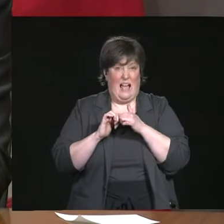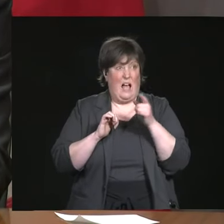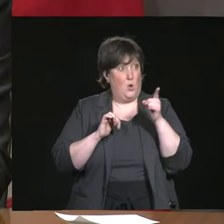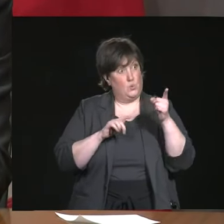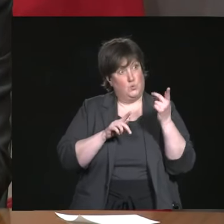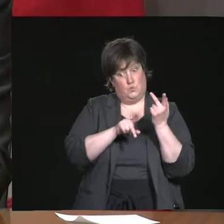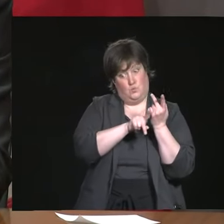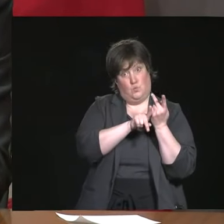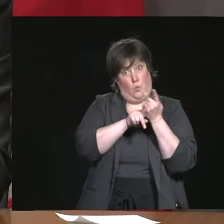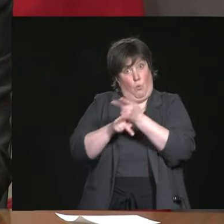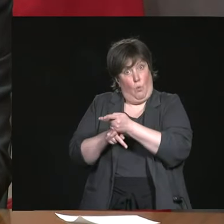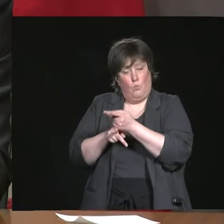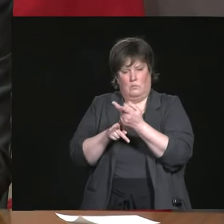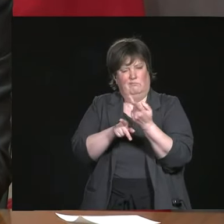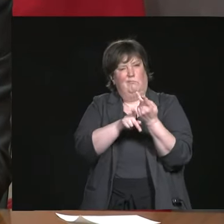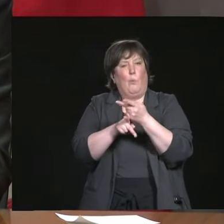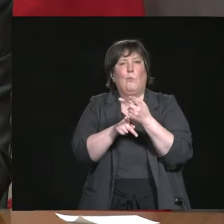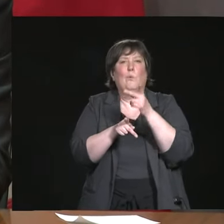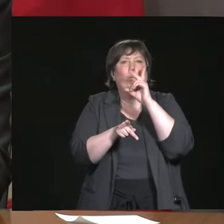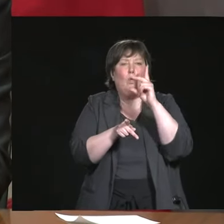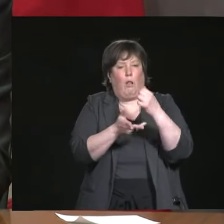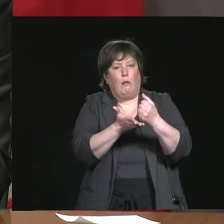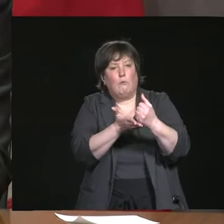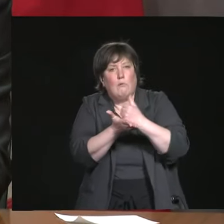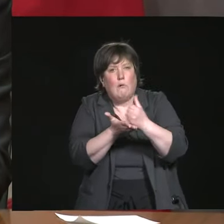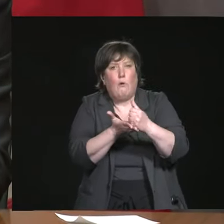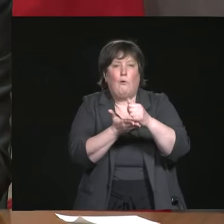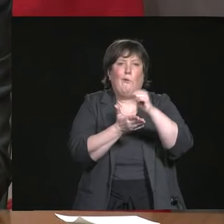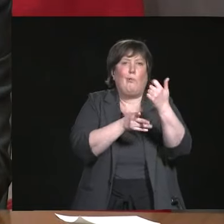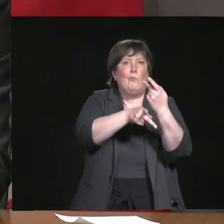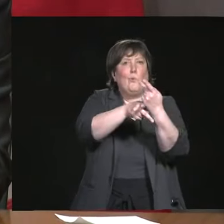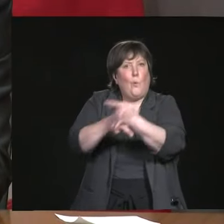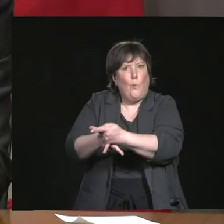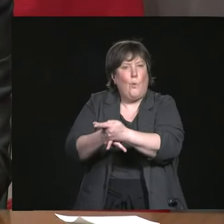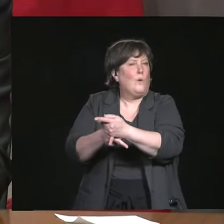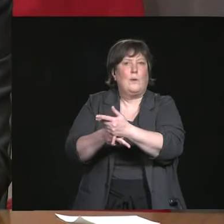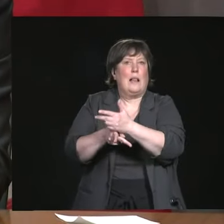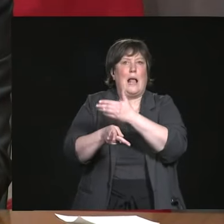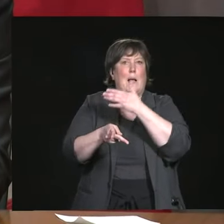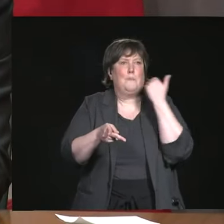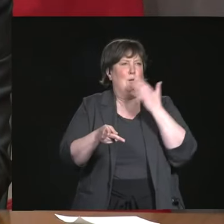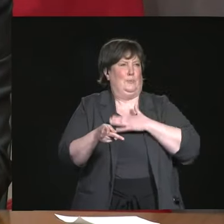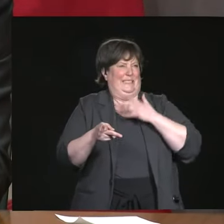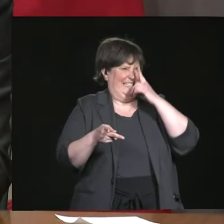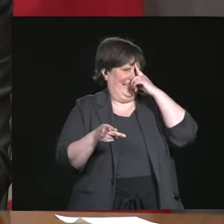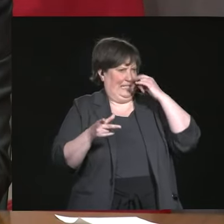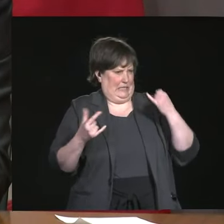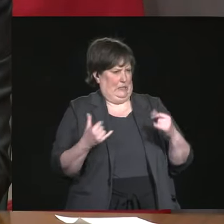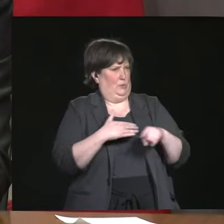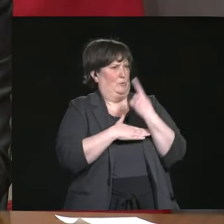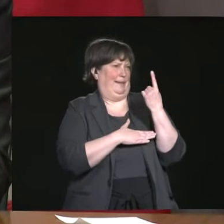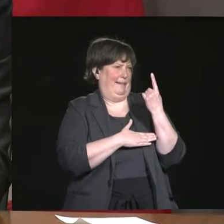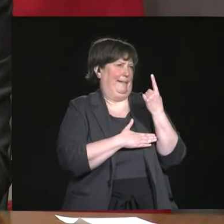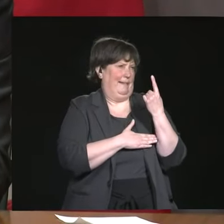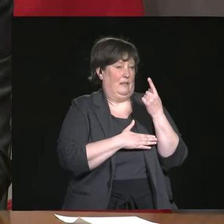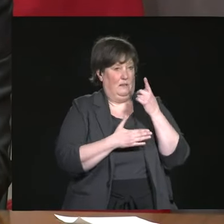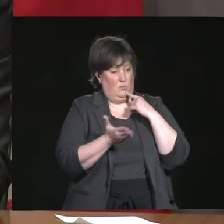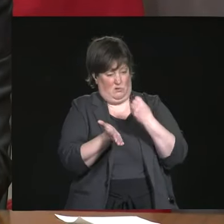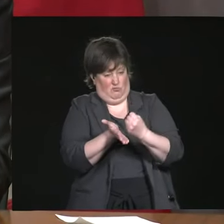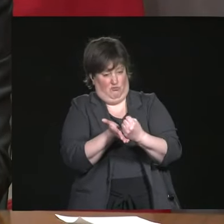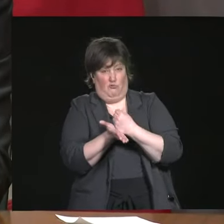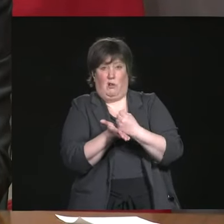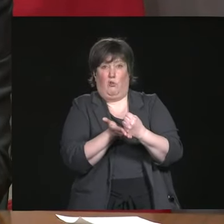sait très bien que les cartes de crédit, ça amène des taux d'intérêt très significatifs. Il y a beaucoup de gens qui, même en temps normal, auraient